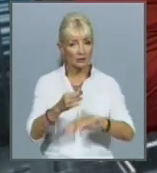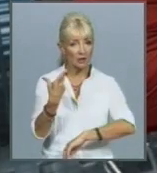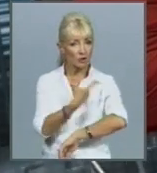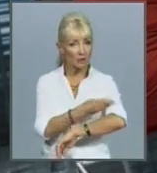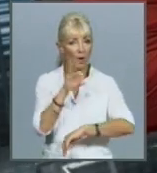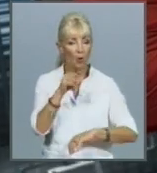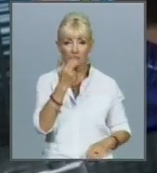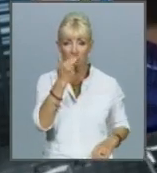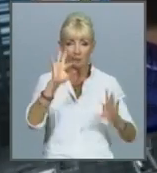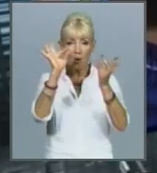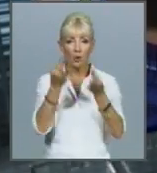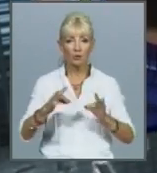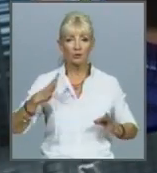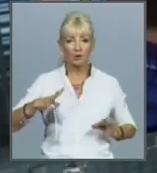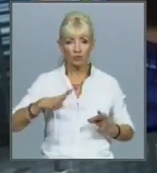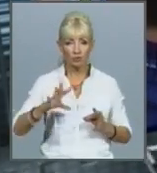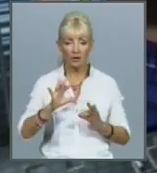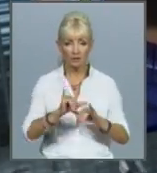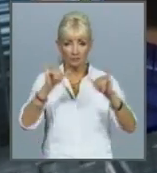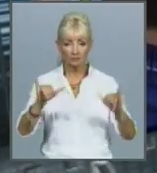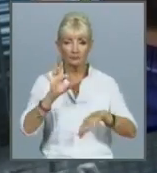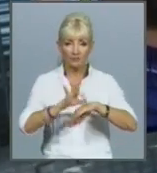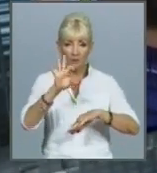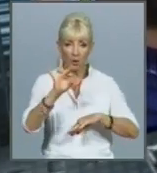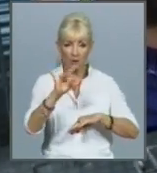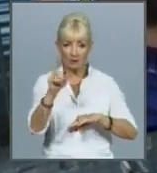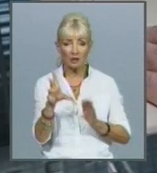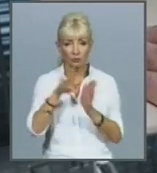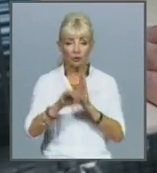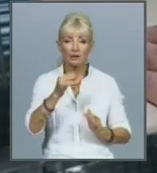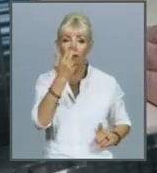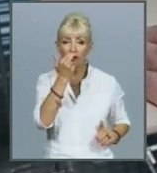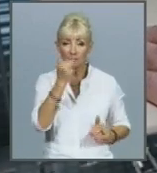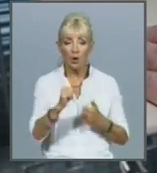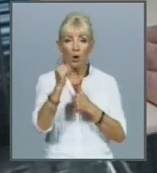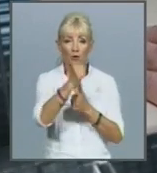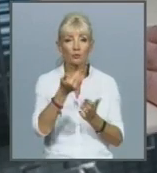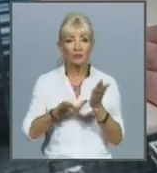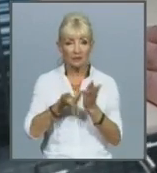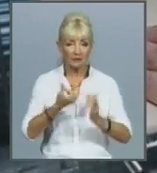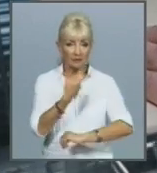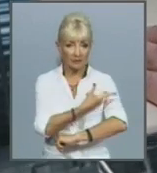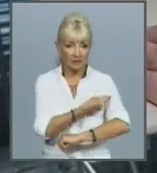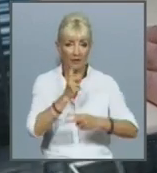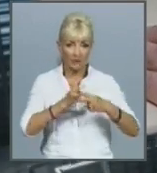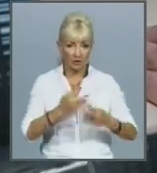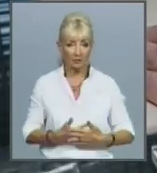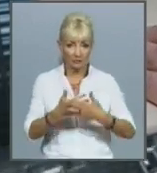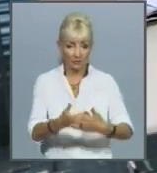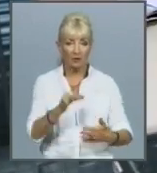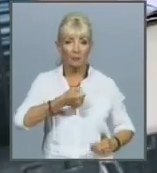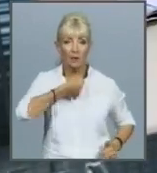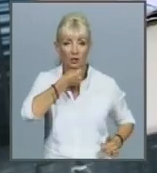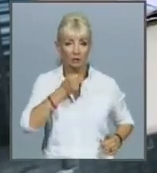грипу. Восени очікують ріст сезонних респіраторних захворювань, у тому числі грипом. Особливо радять вакцинуватись медикам, вагітним та літнім